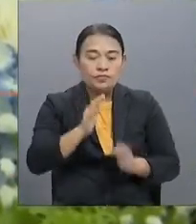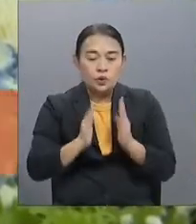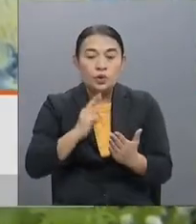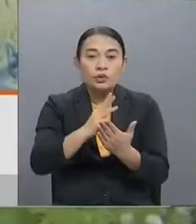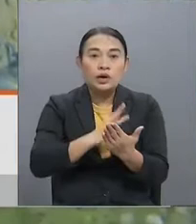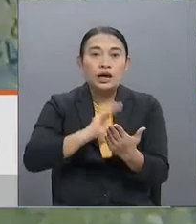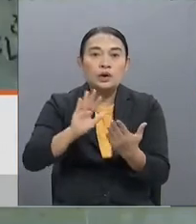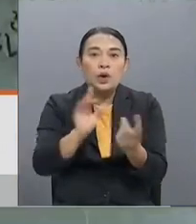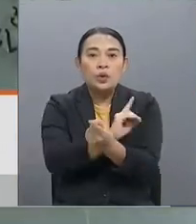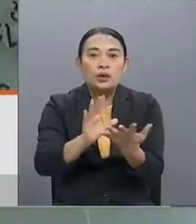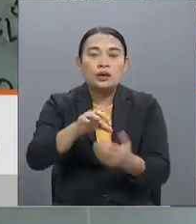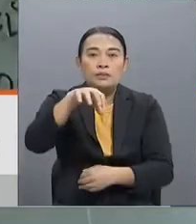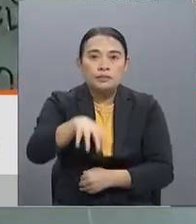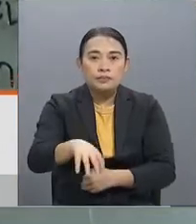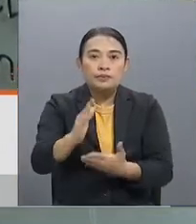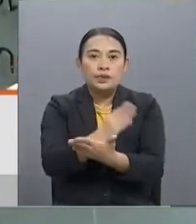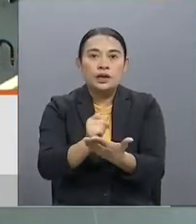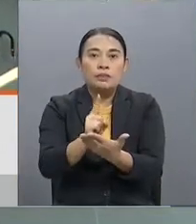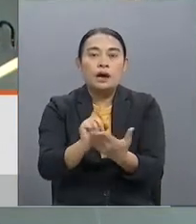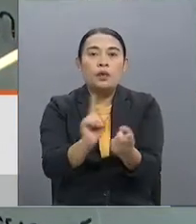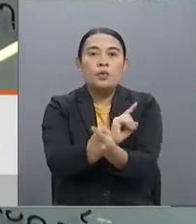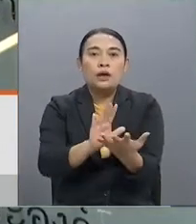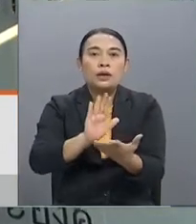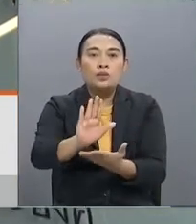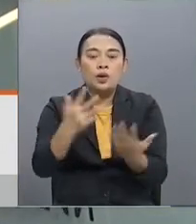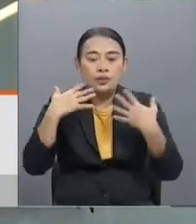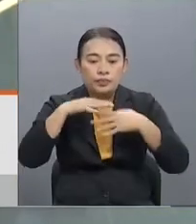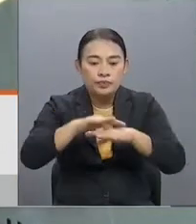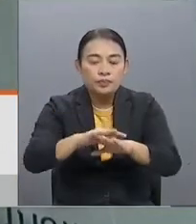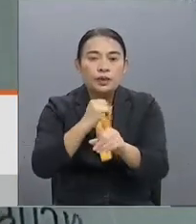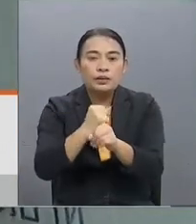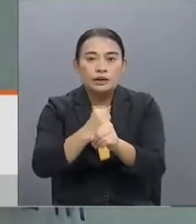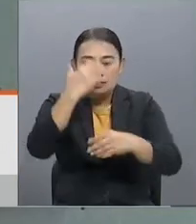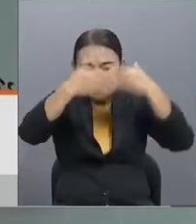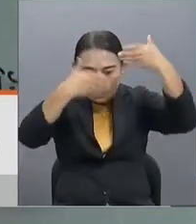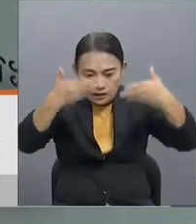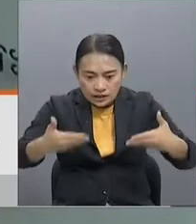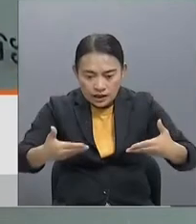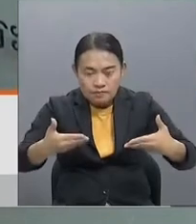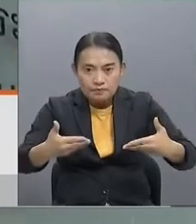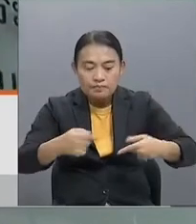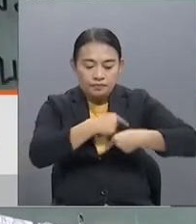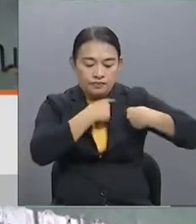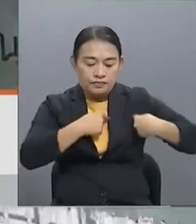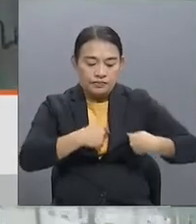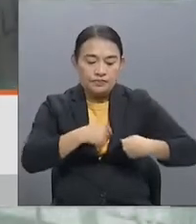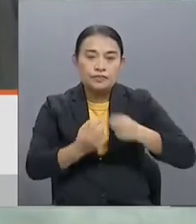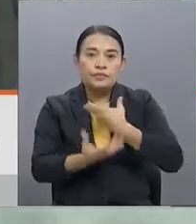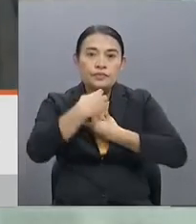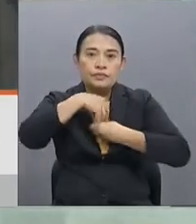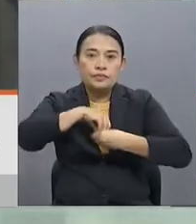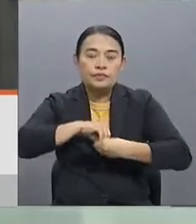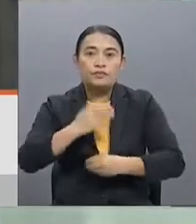ฒนธรรมประจำสำนักงานศิลปะวัฒนธรรมร่วมสมัยเพื่อให้ออกมาเป็นนิทรรศการในดวงใจนิรันดร์ Still on my mindร